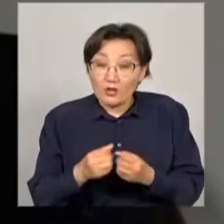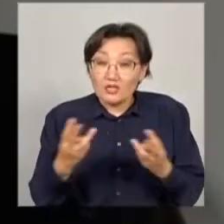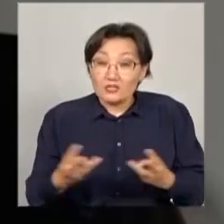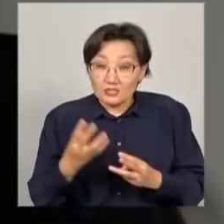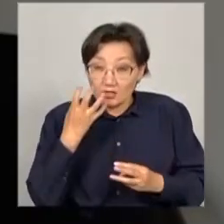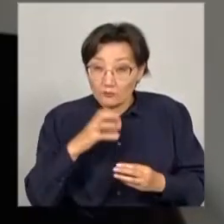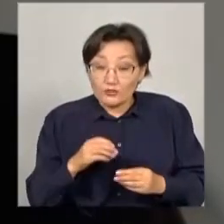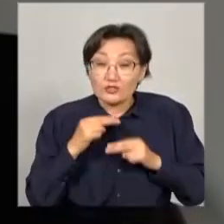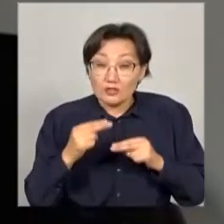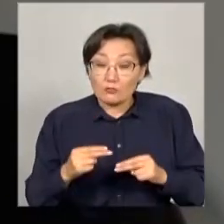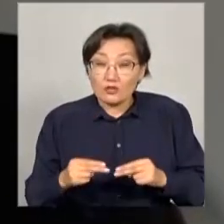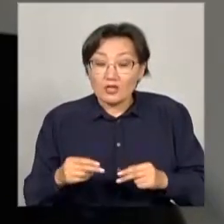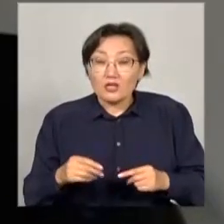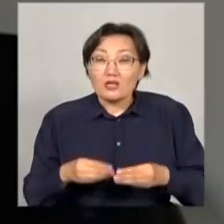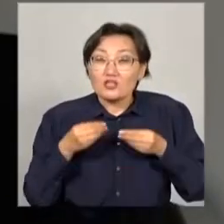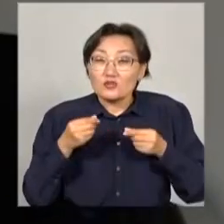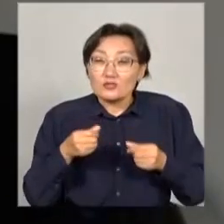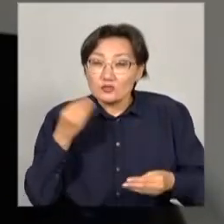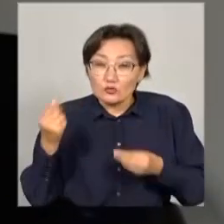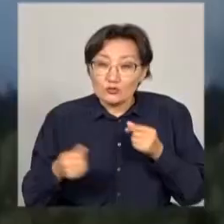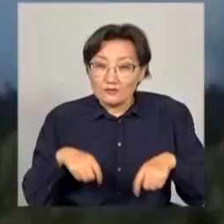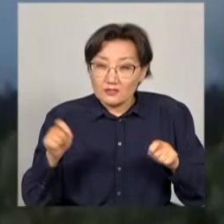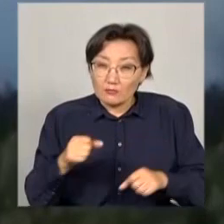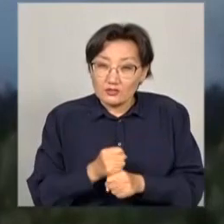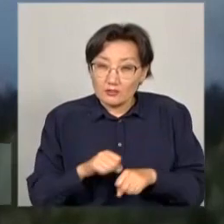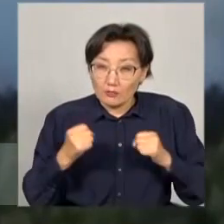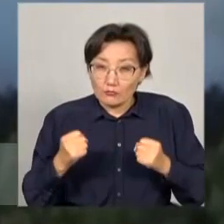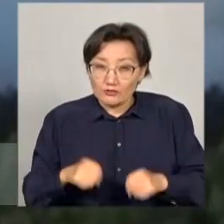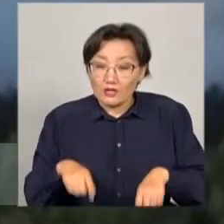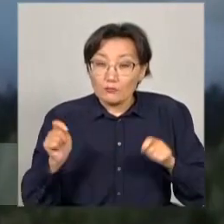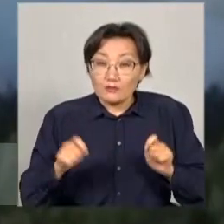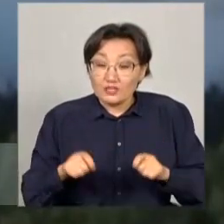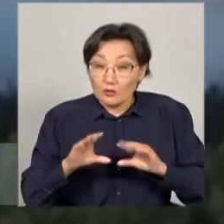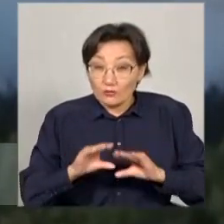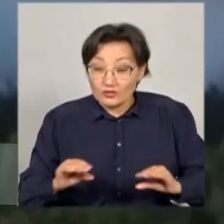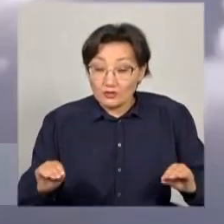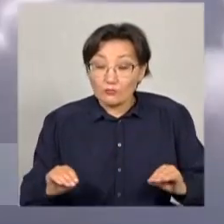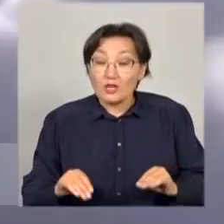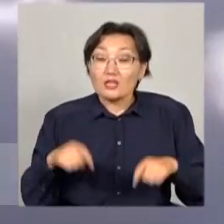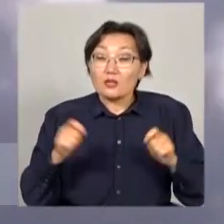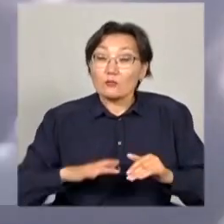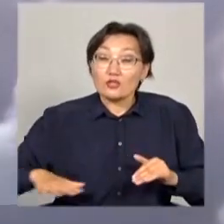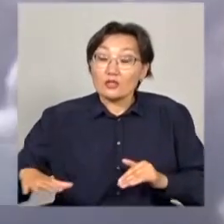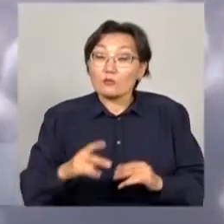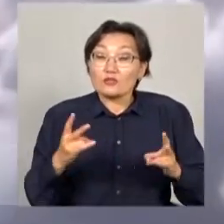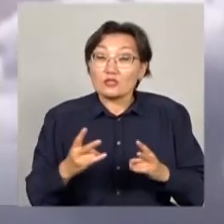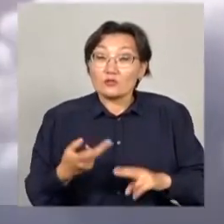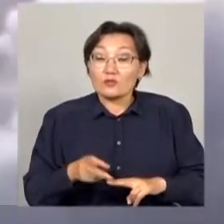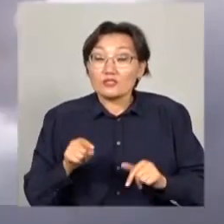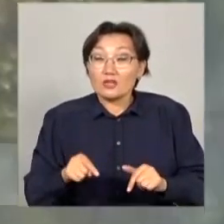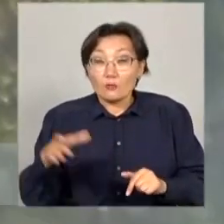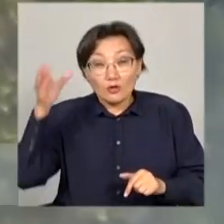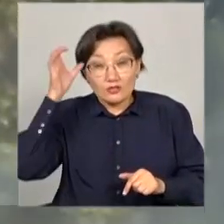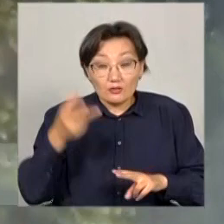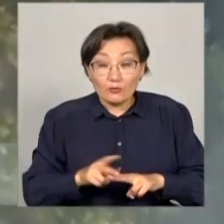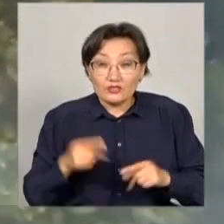ыстығын ескерсек, жасанды жаңбыр шақыру мүмкін емес. Жауынды жауынмен басу үшін де жаңбырлы аймақ керек екен. Сонда ғана ғалымдар